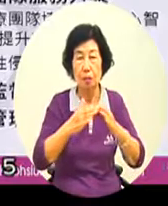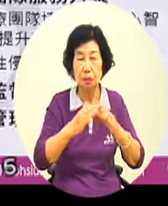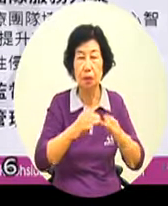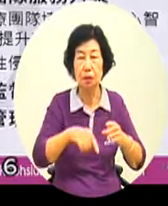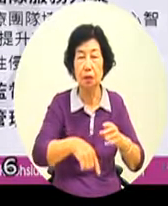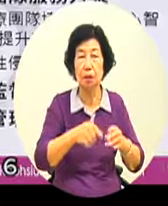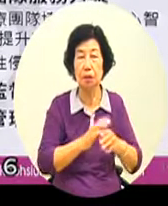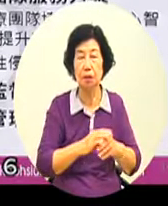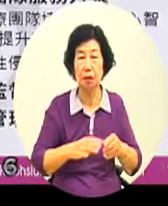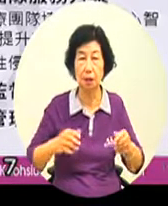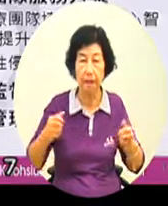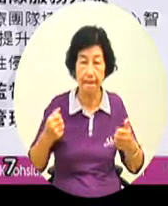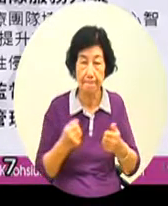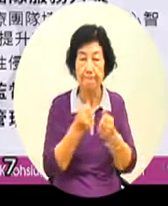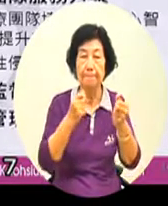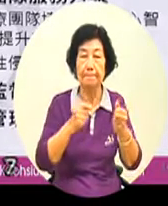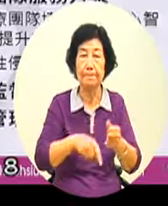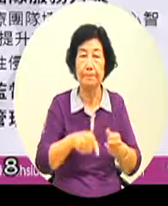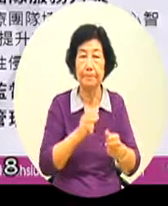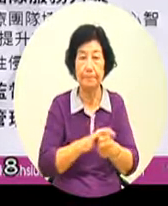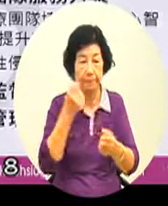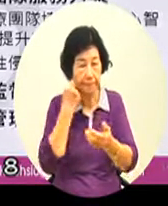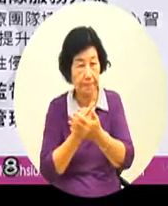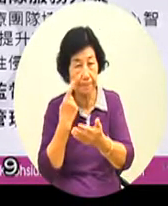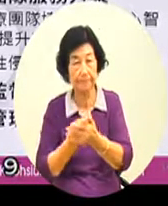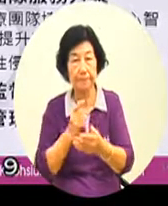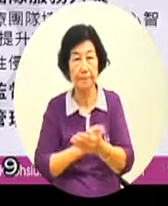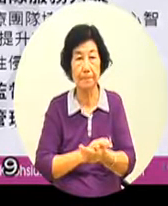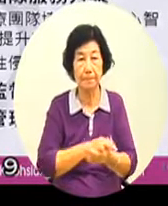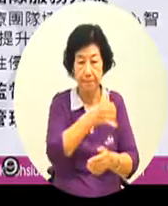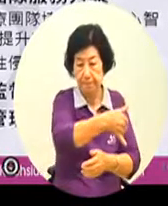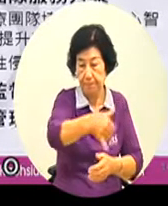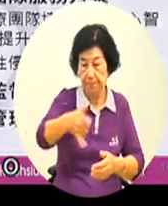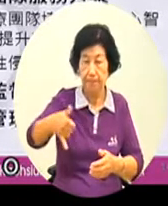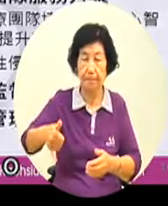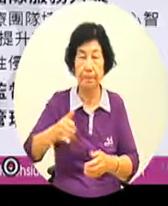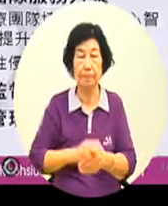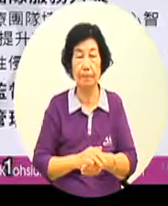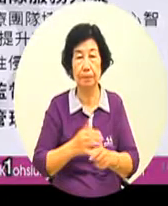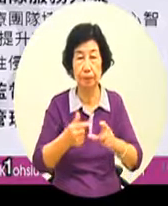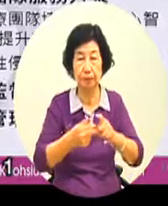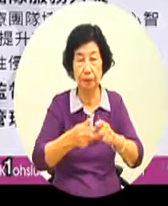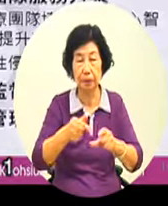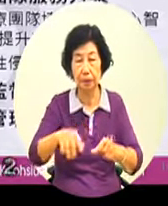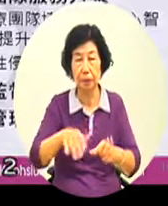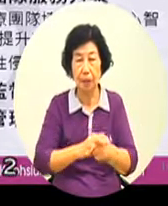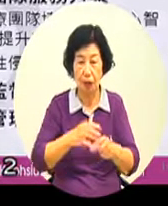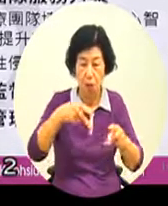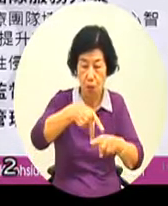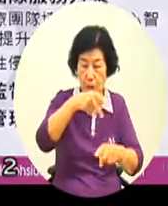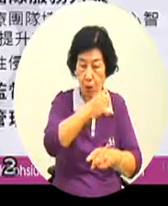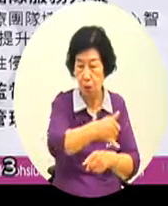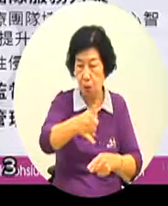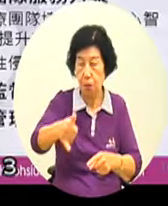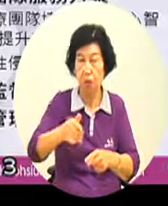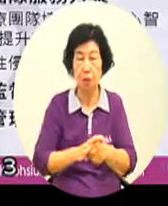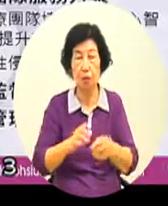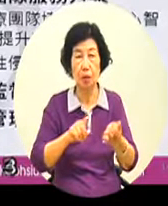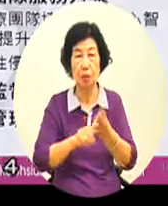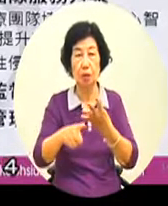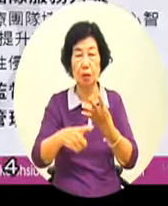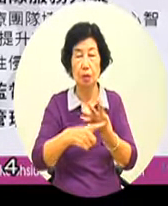分，也是每一个月在不同的区域，我们是跨局处、跨专业团队